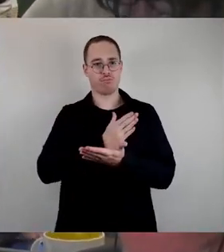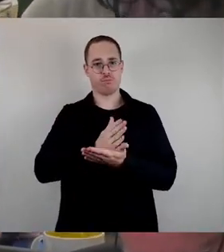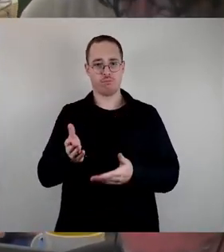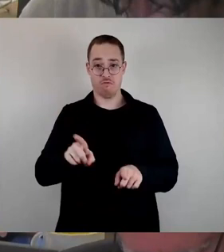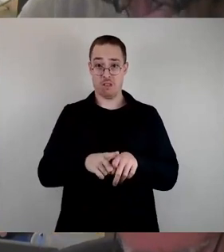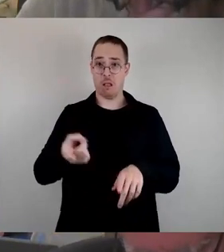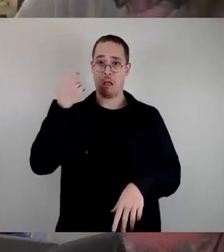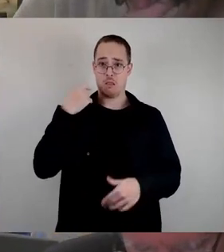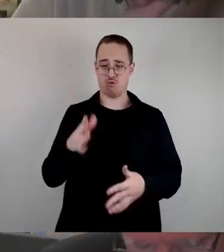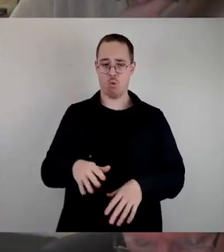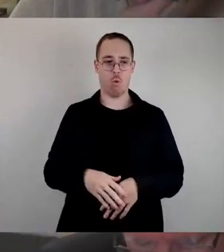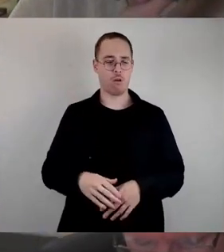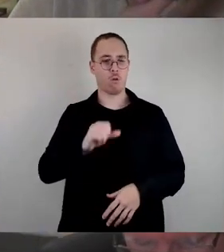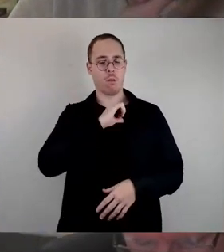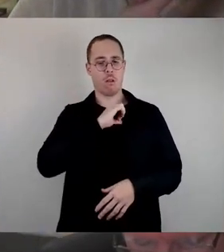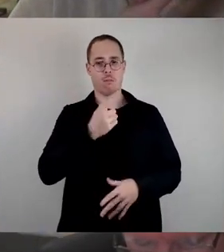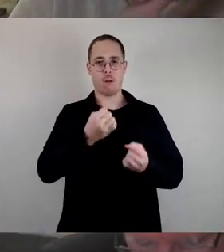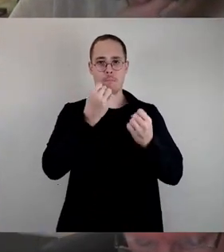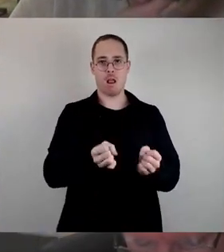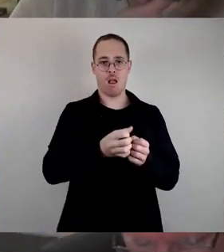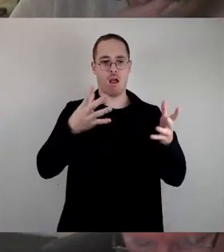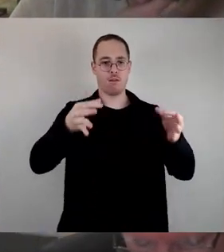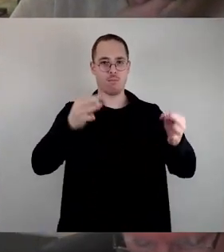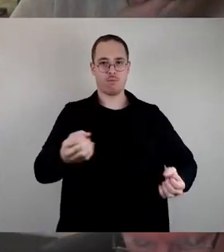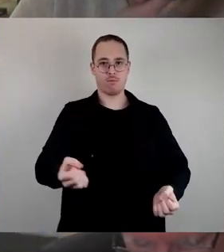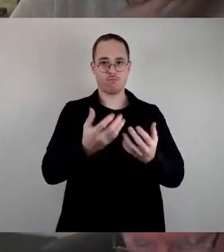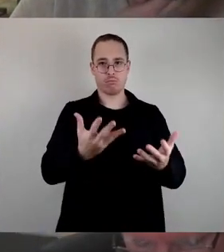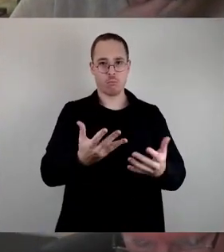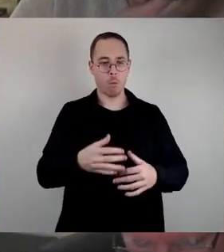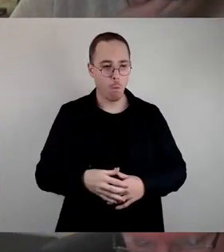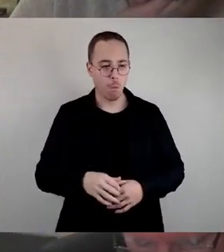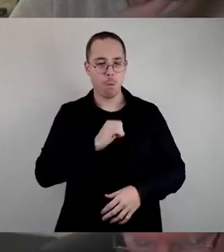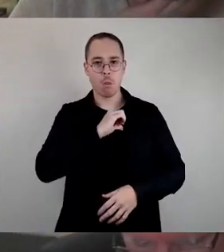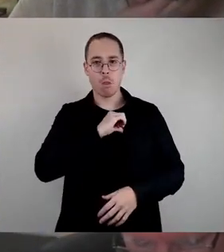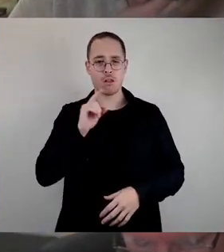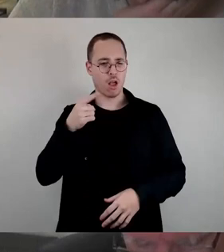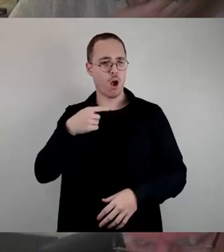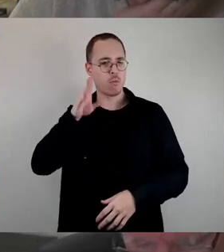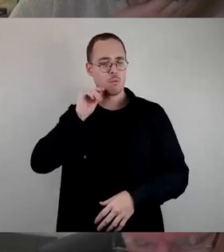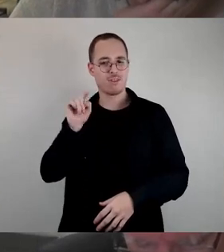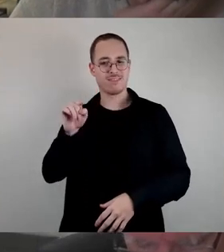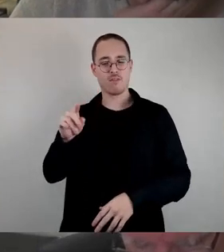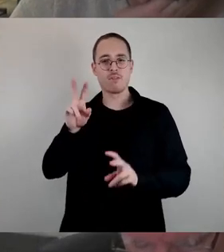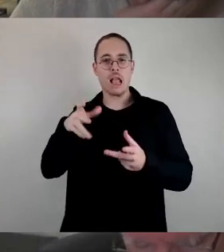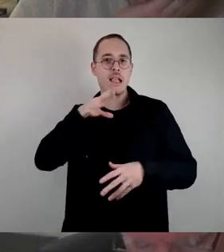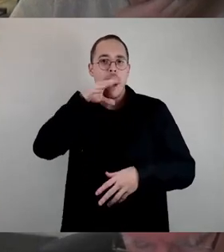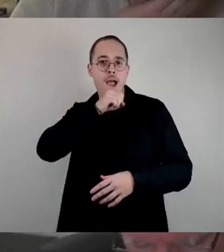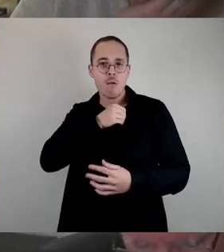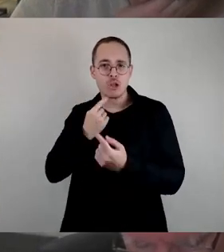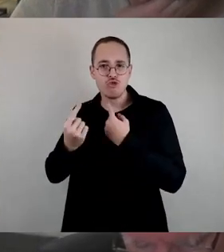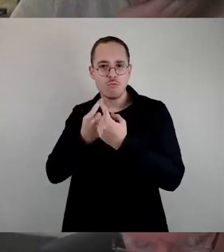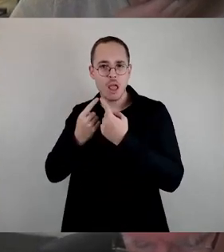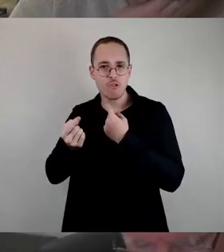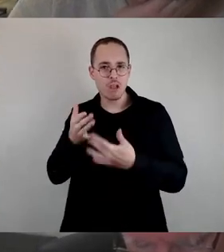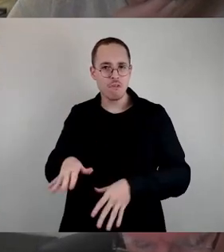die sich hier plötzlich bilden. Wir hören von einem Geheimgespräch. Ich würde gerne mal wissen von der Verwaltung, ob dazu